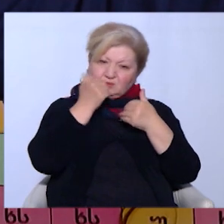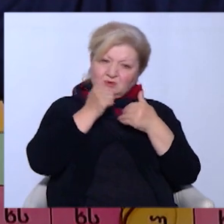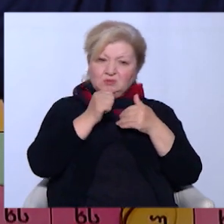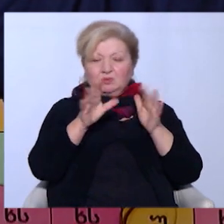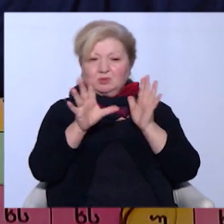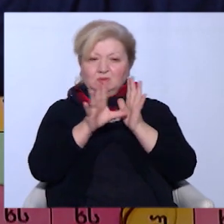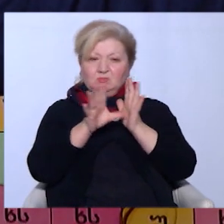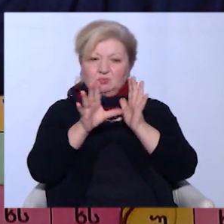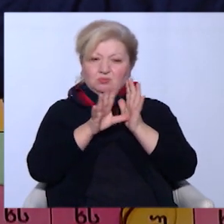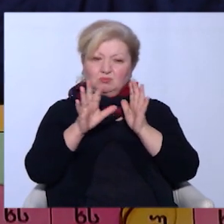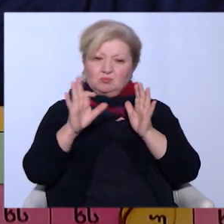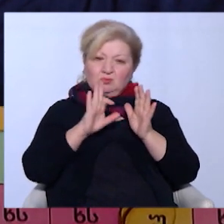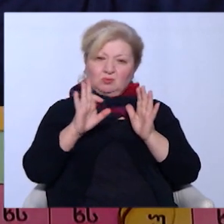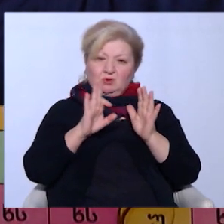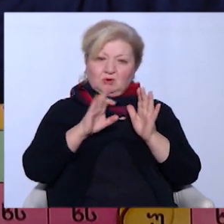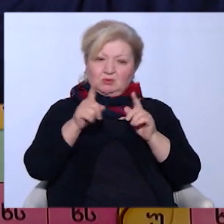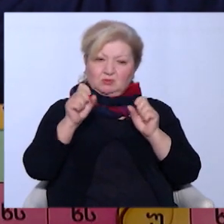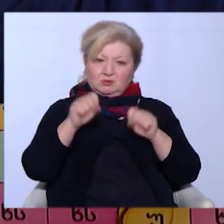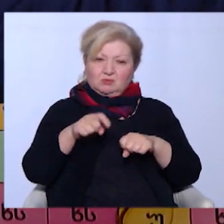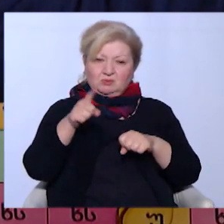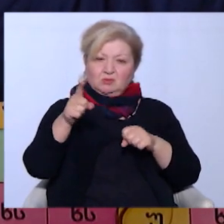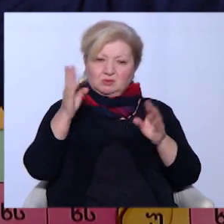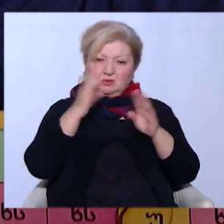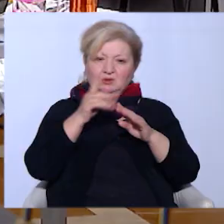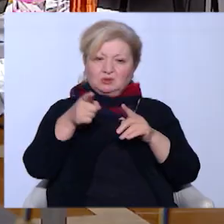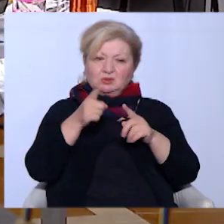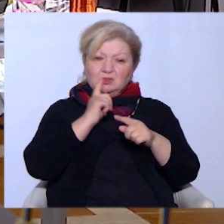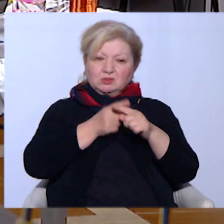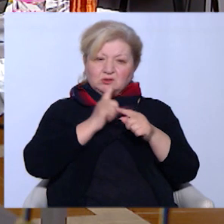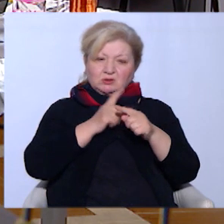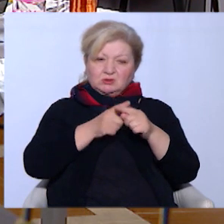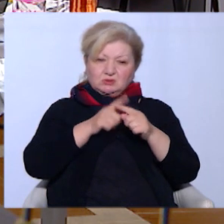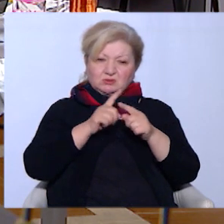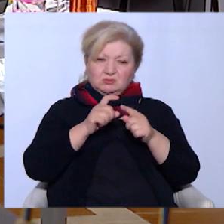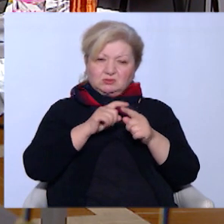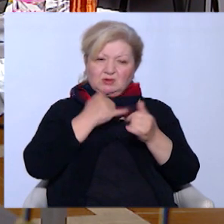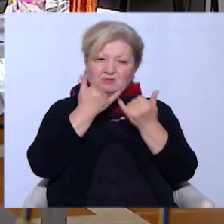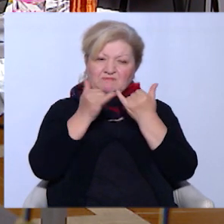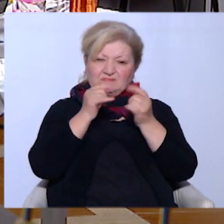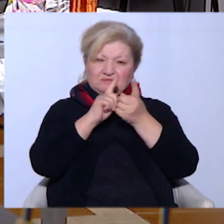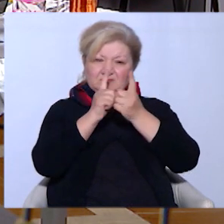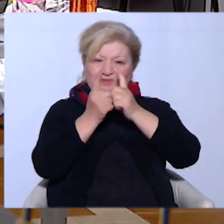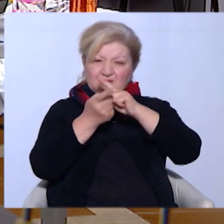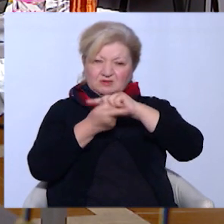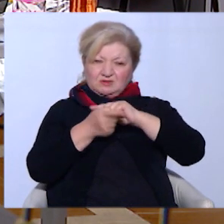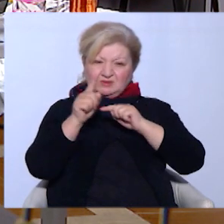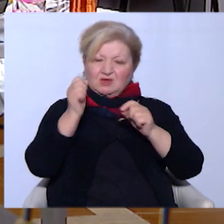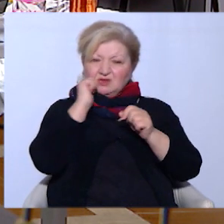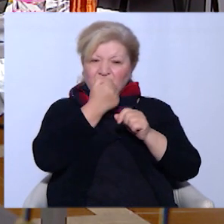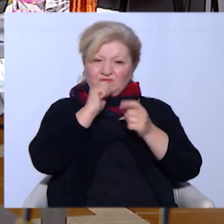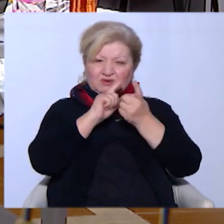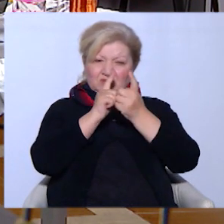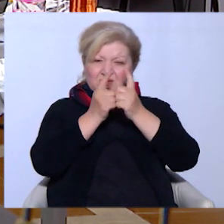სავარჯიშოში არის გამოტოვებული ფრაზები და რა შეიძლება ჩავსვათ, მარტივი ნივთიერება თუ ქიმიური